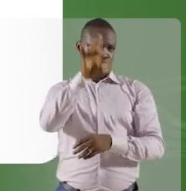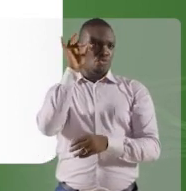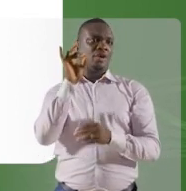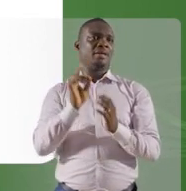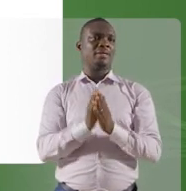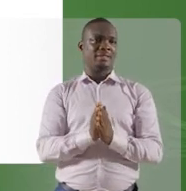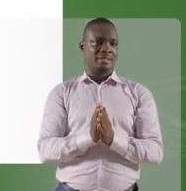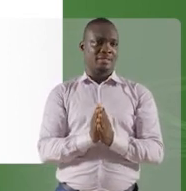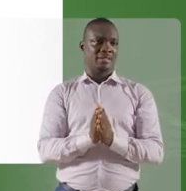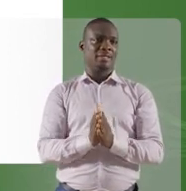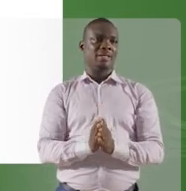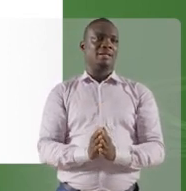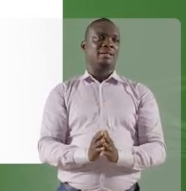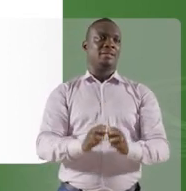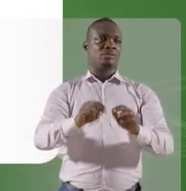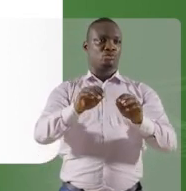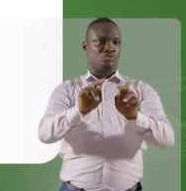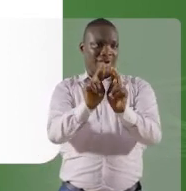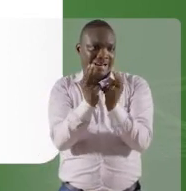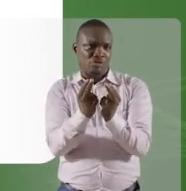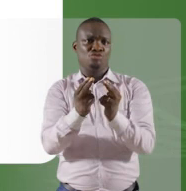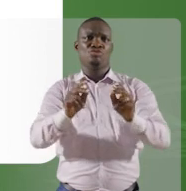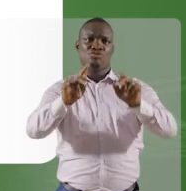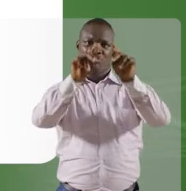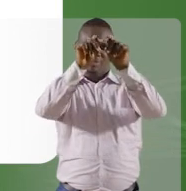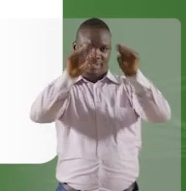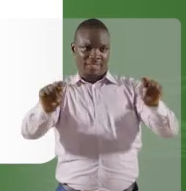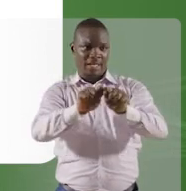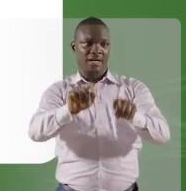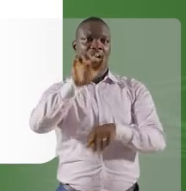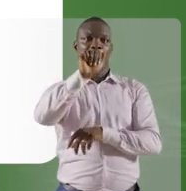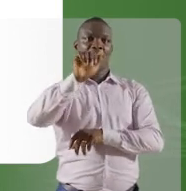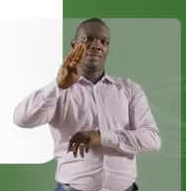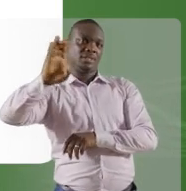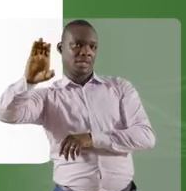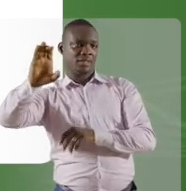Déduisant la nature du triangle ABC.